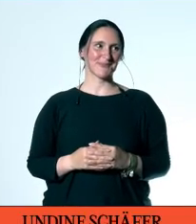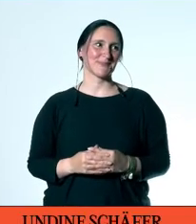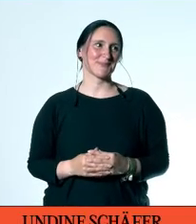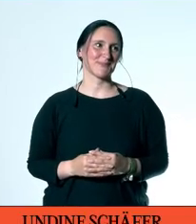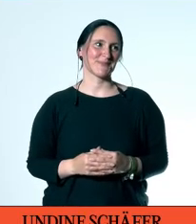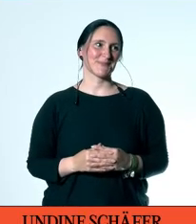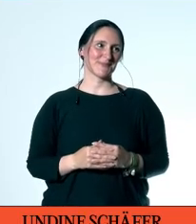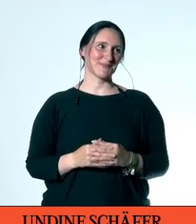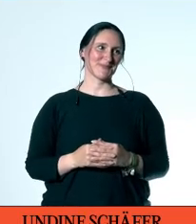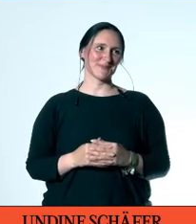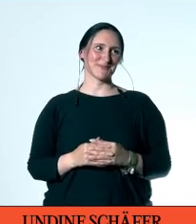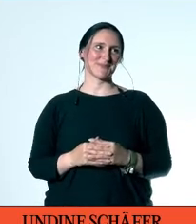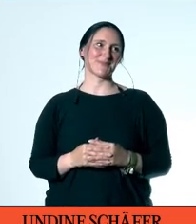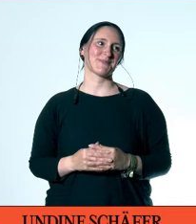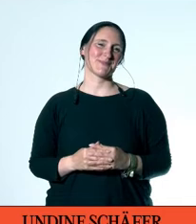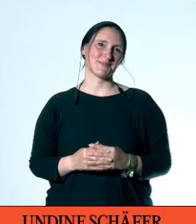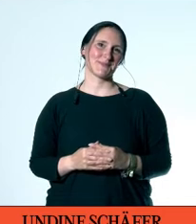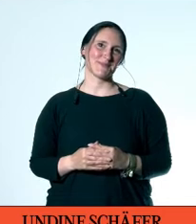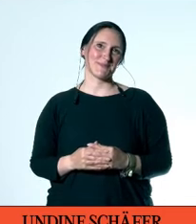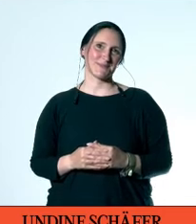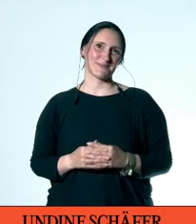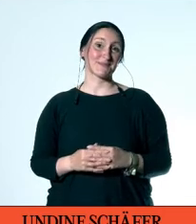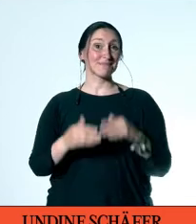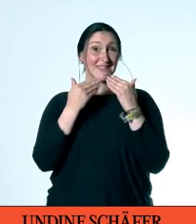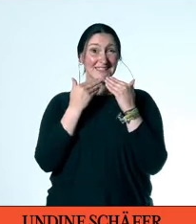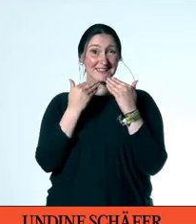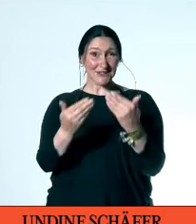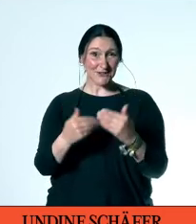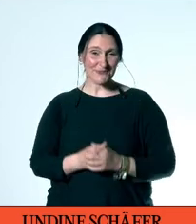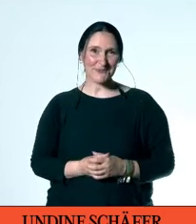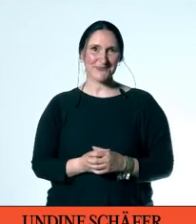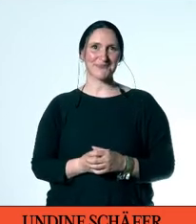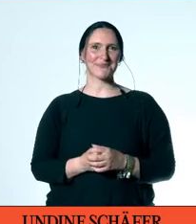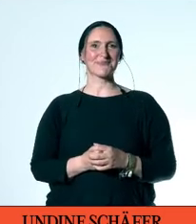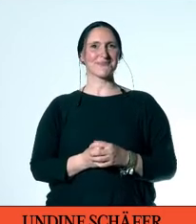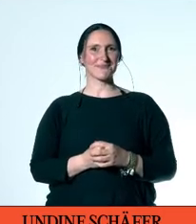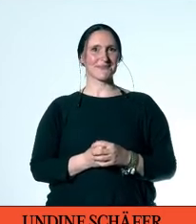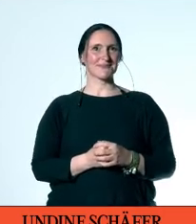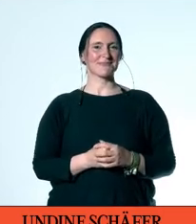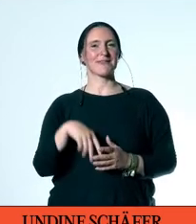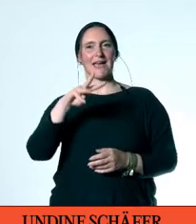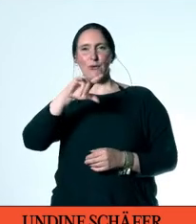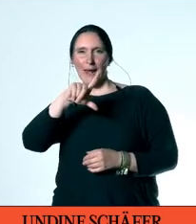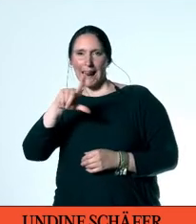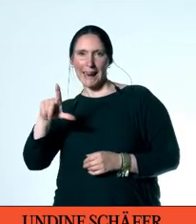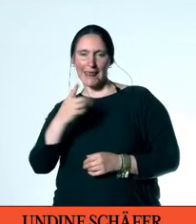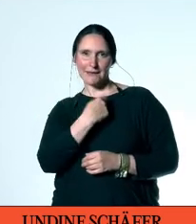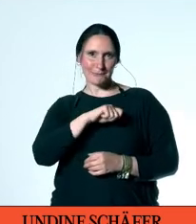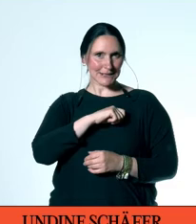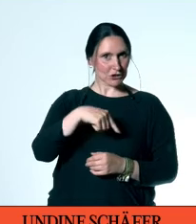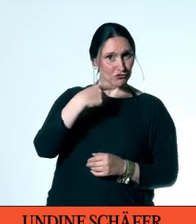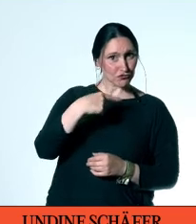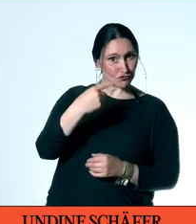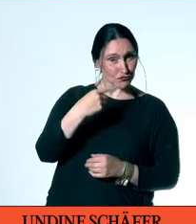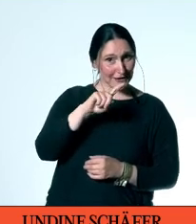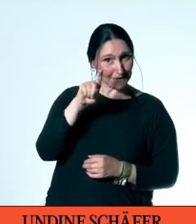Und danke für die Worte, Paula. Thank you, guys. Ahora voy con Will. Will, también para ti la misma pregunta